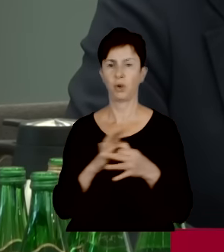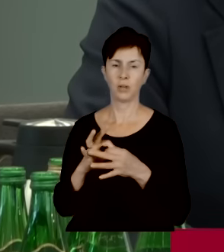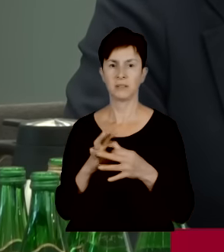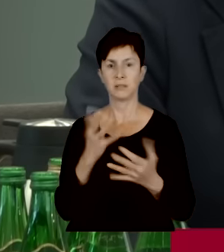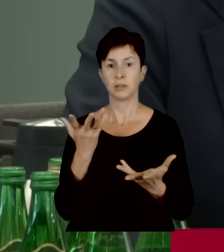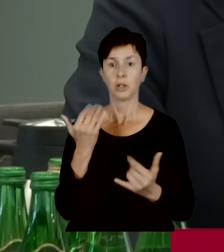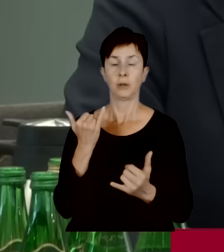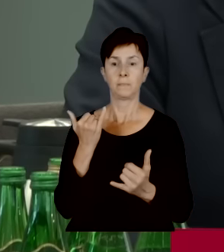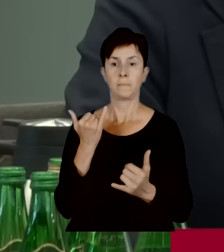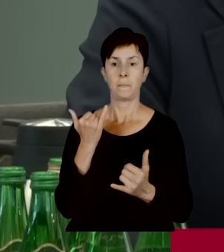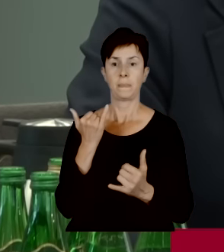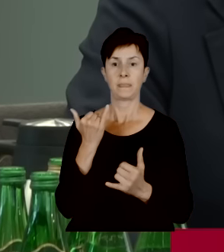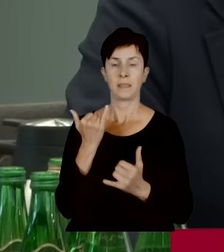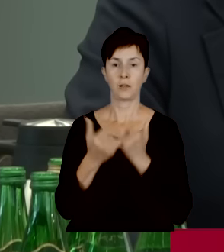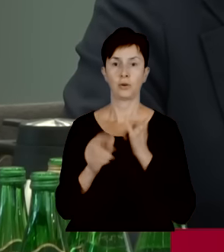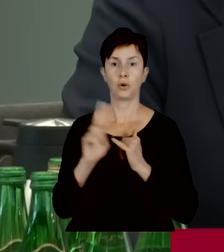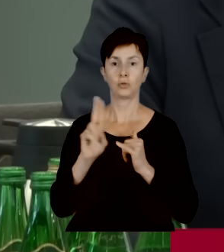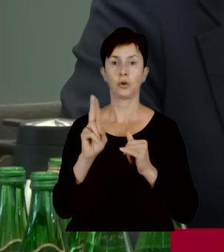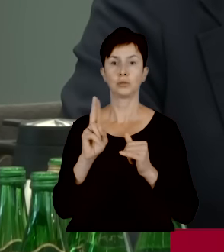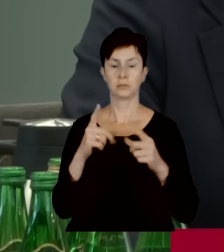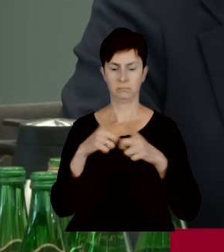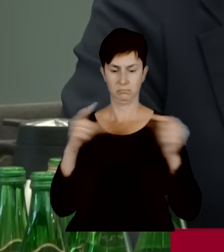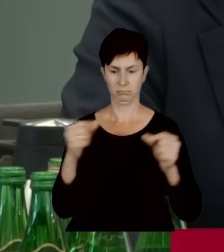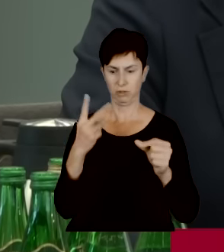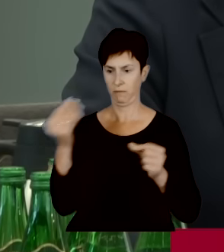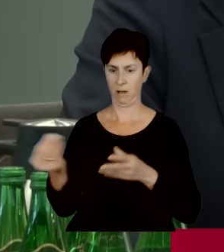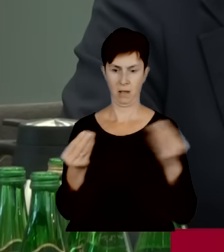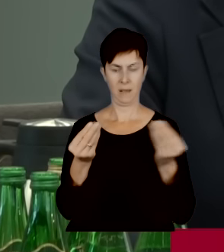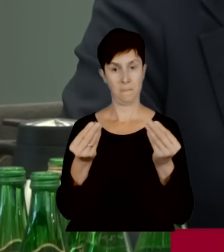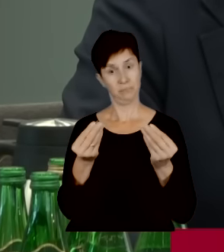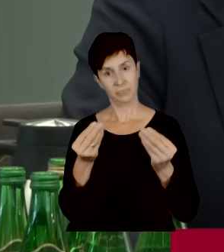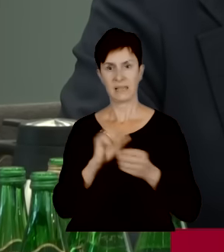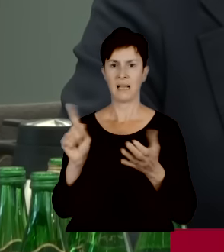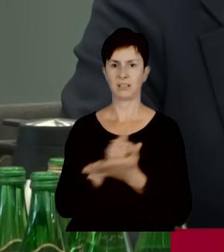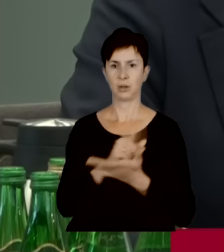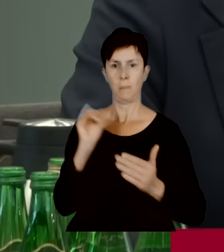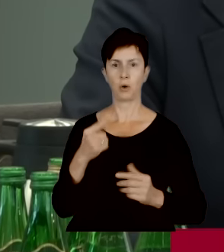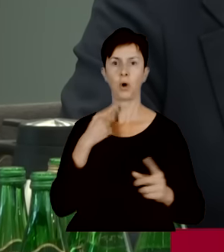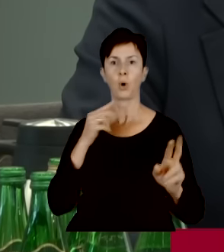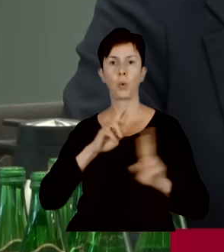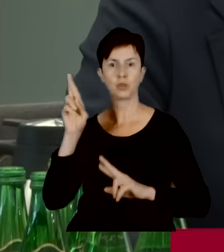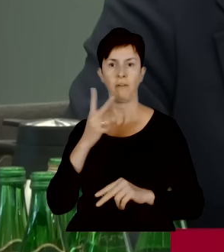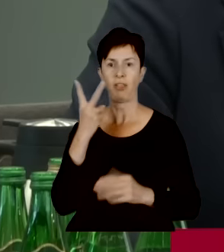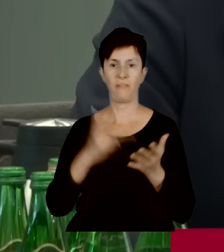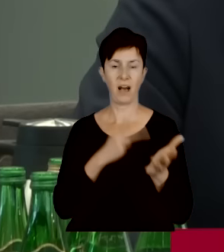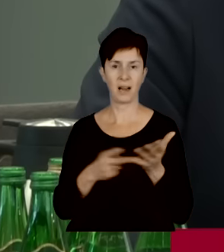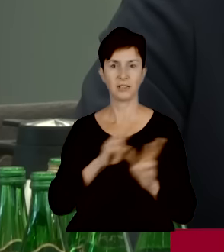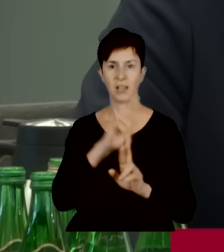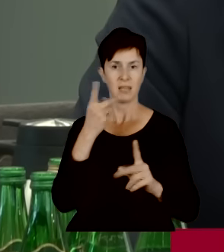rzeczywiście dostał więcej niż jeden pakiet mógł potencjalnie jest ryzyko że mógł zagłosować dwa razy i nikt by nawet tego nie